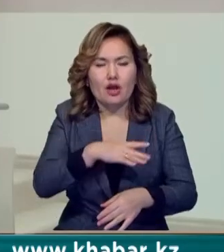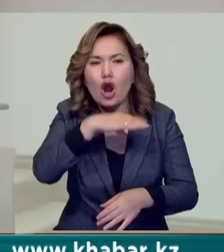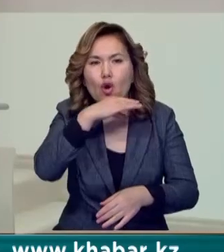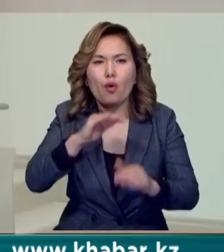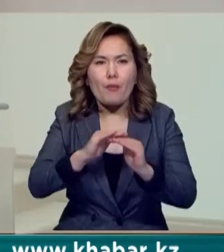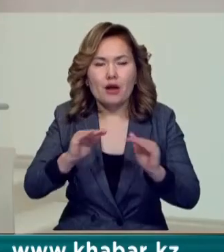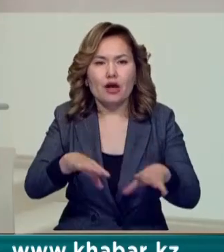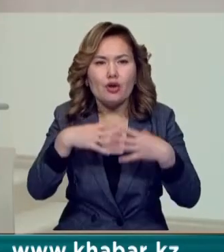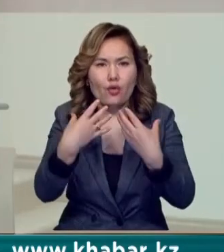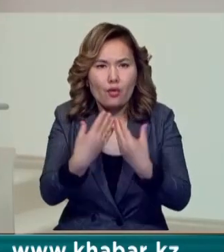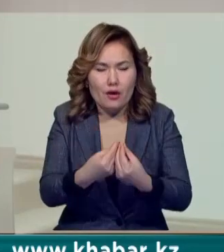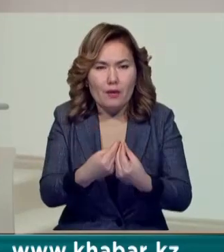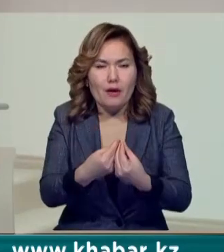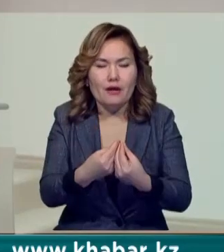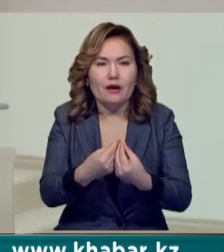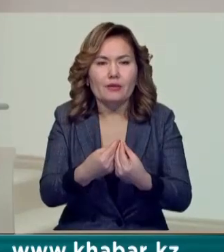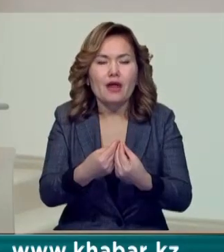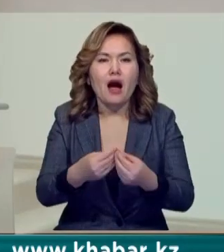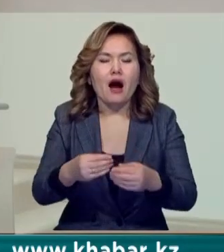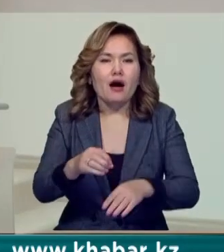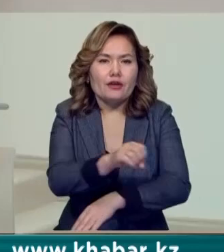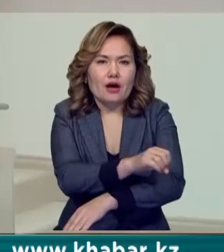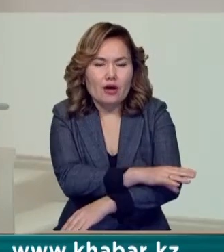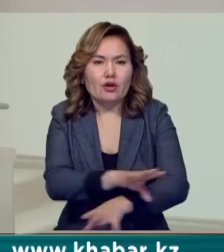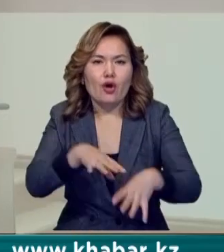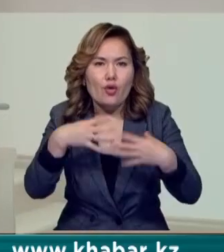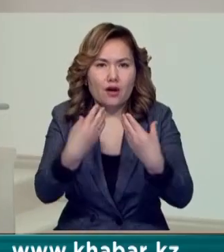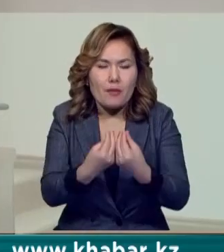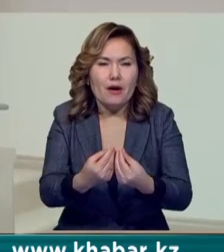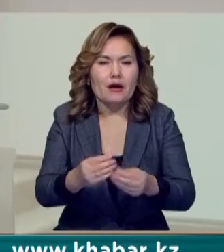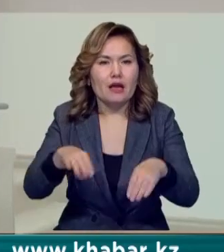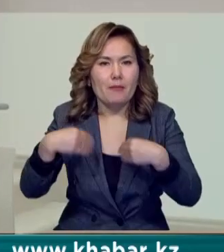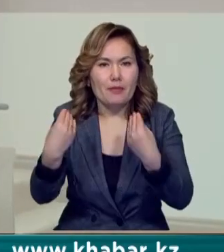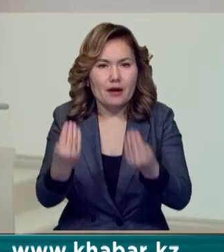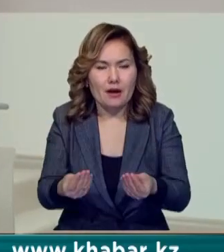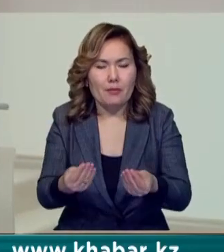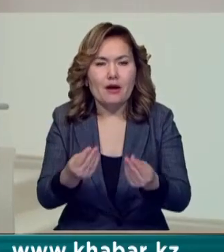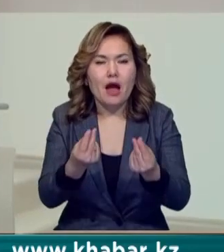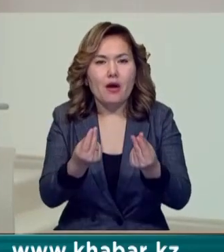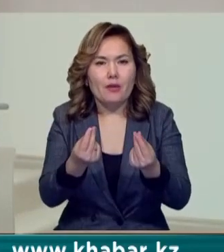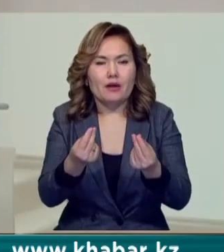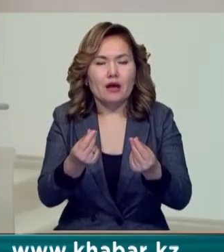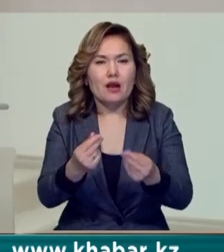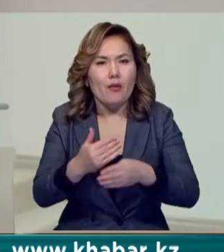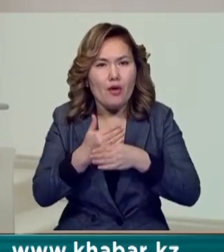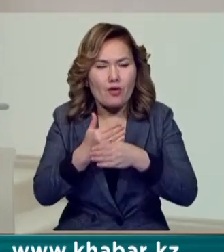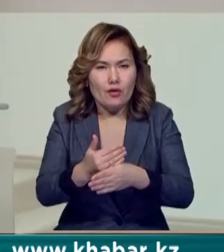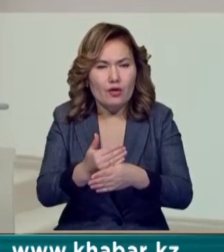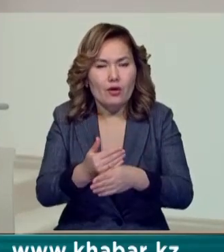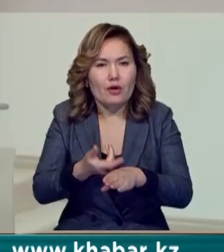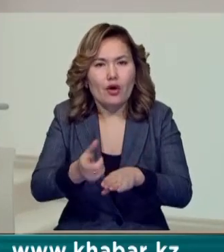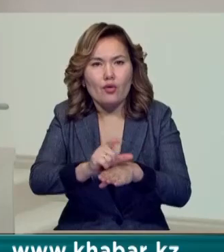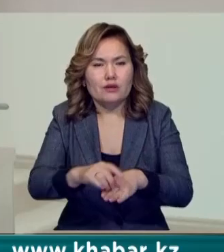көппалалы отбасыларына және де халықтың аз қамтылған отбасына берілетін атаулы әлеуметтік көмек тақырыбы өте